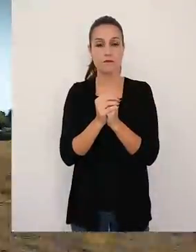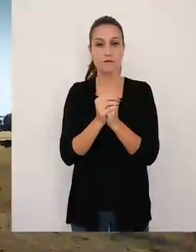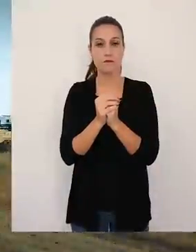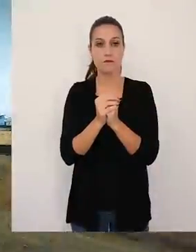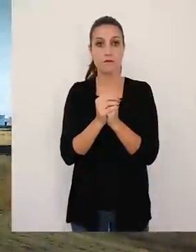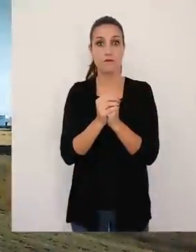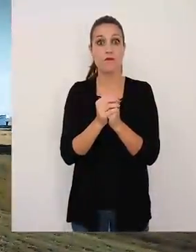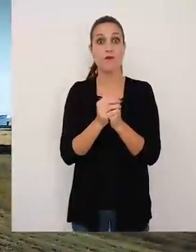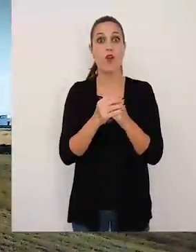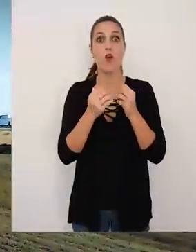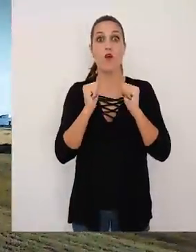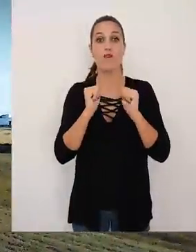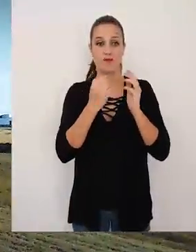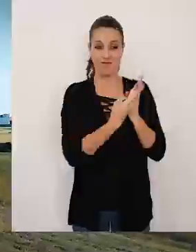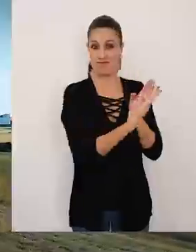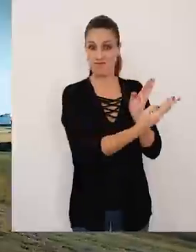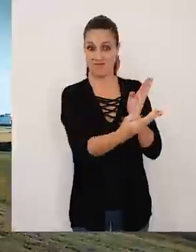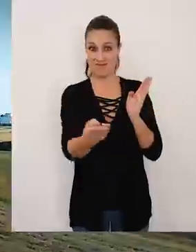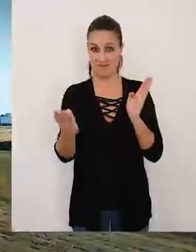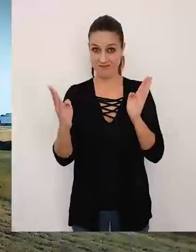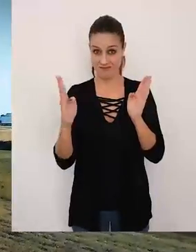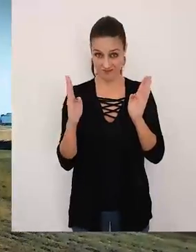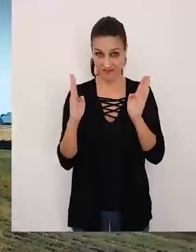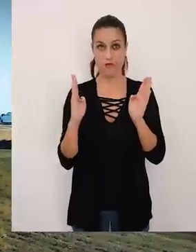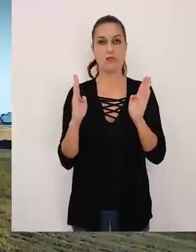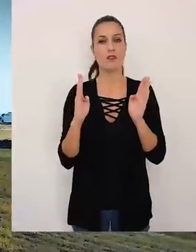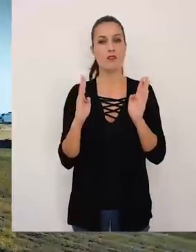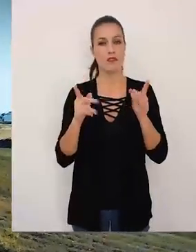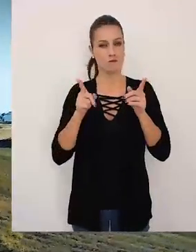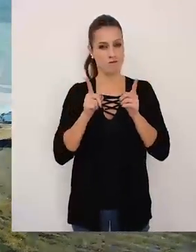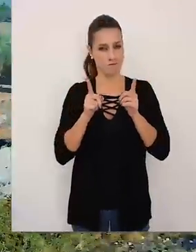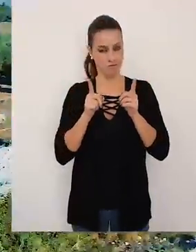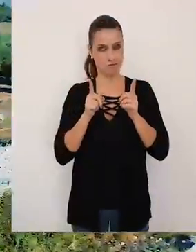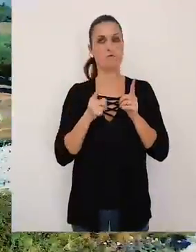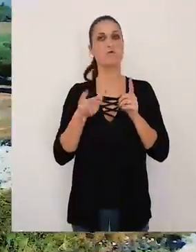L'evoluzione delle strutture di fortificazione possono scorgersi presso il fondo Pizzinaghe.